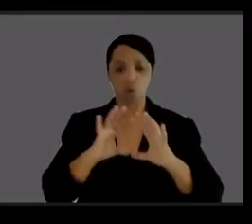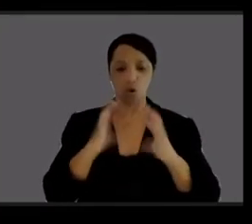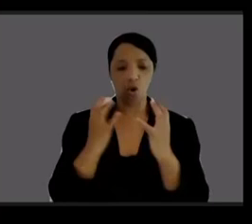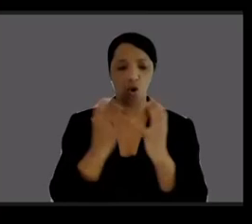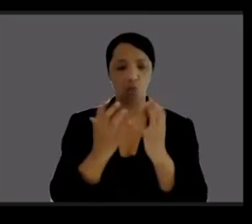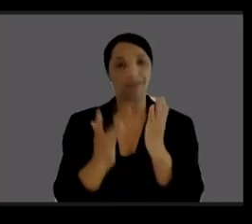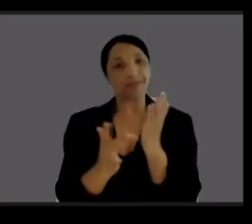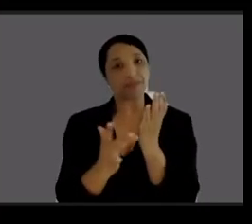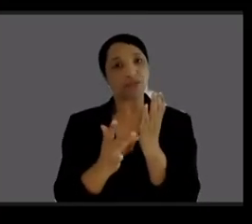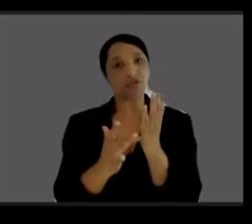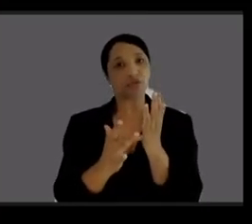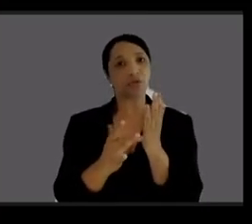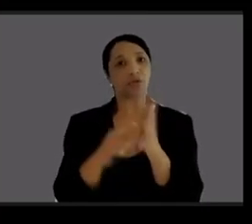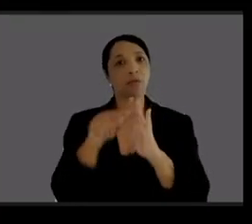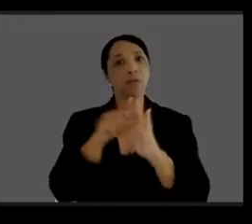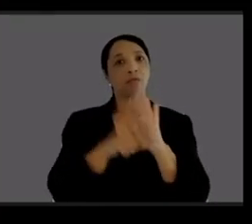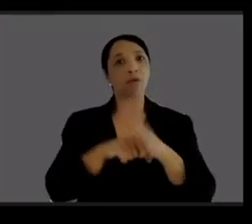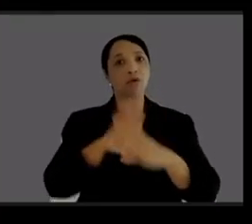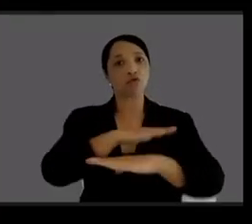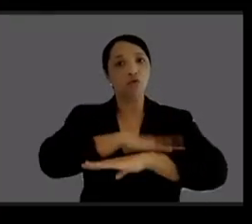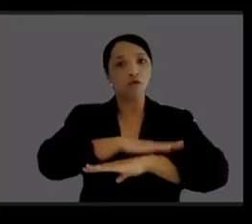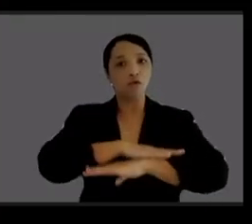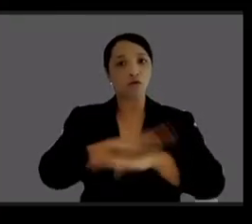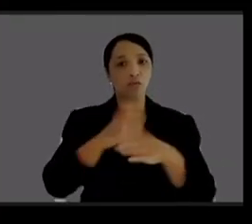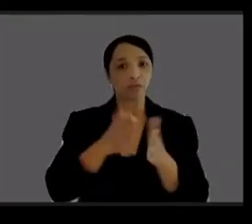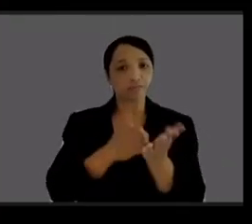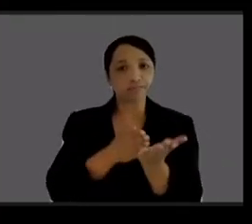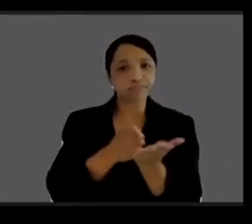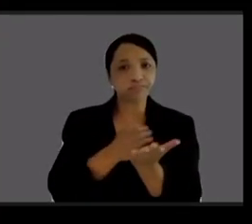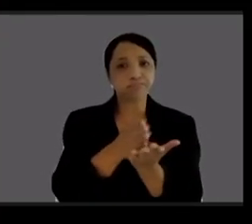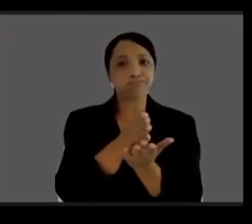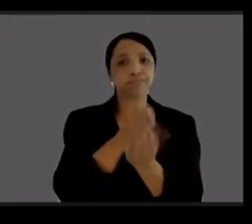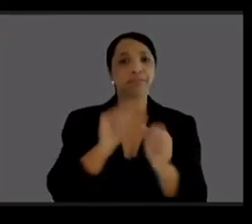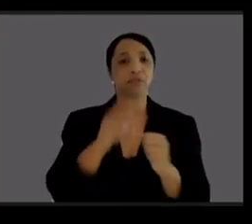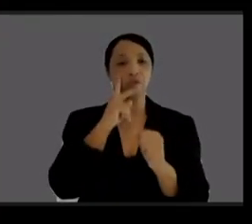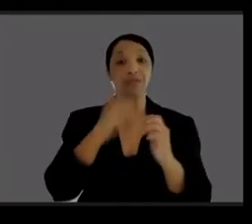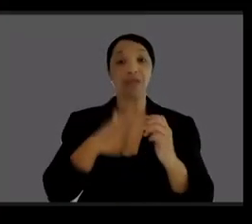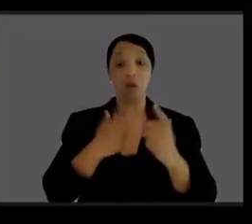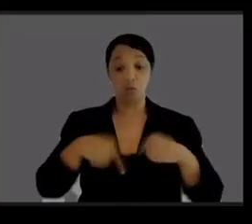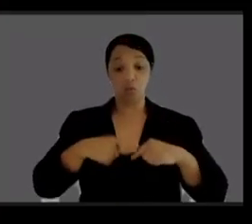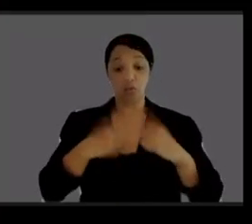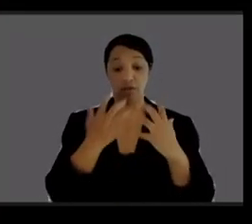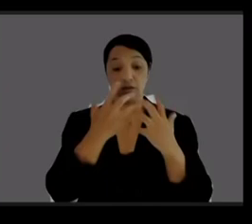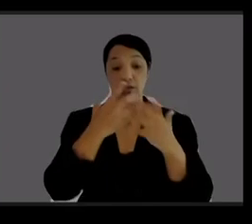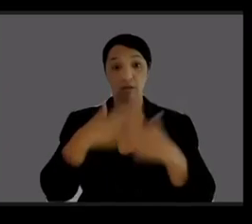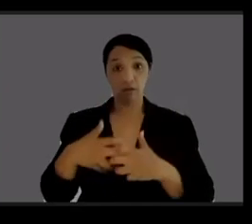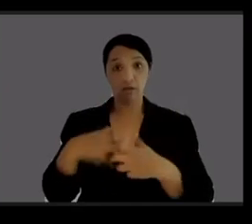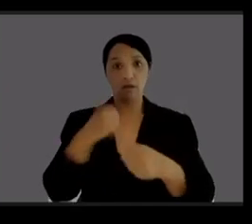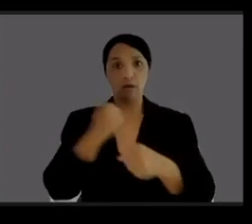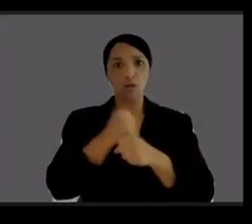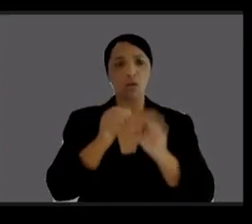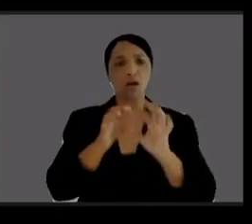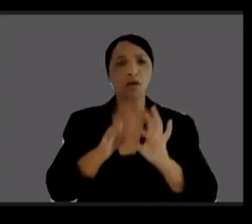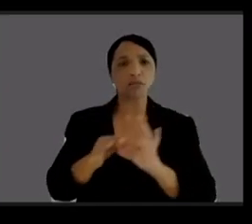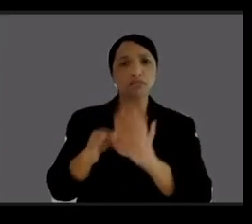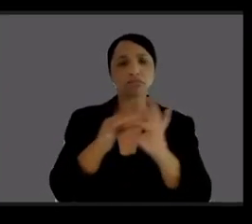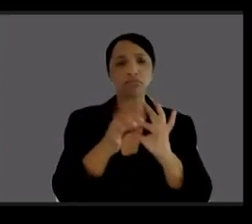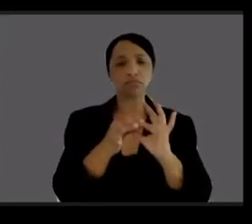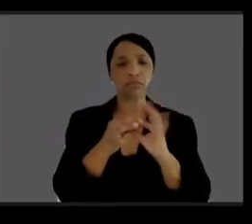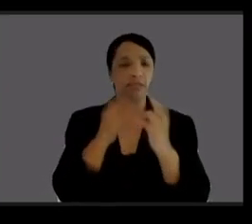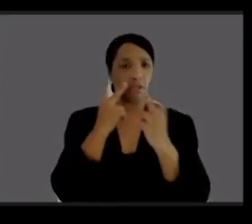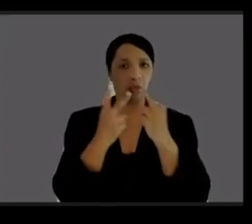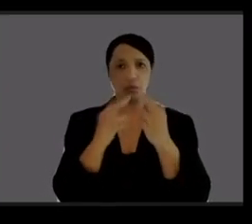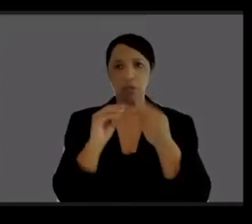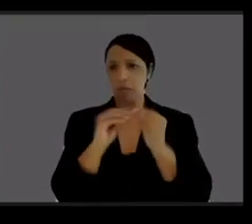作为全球数字政策的平台，找到共同点，凝聚共识，并且